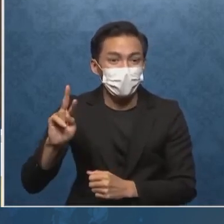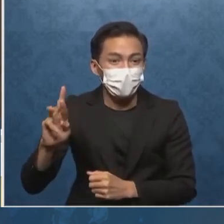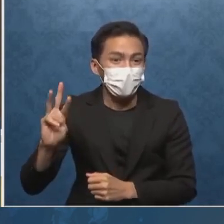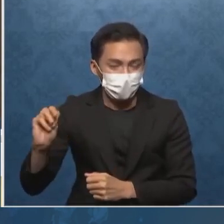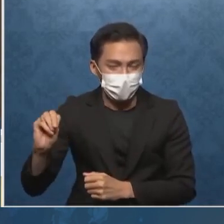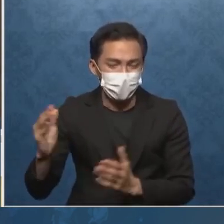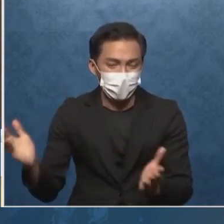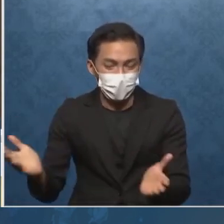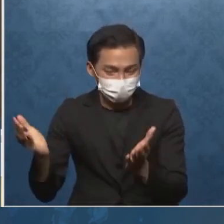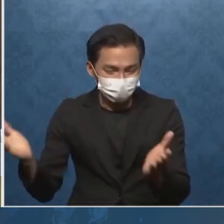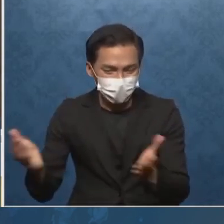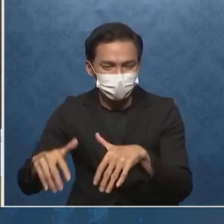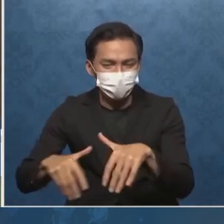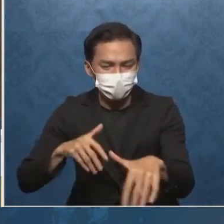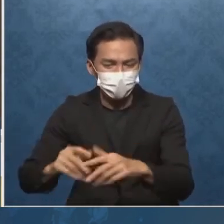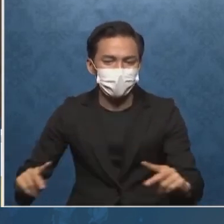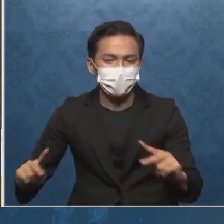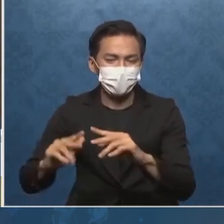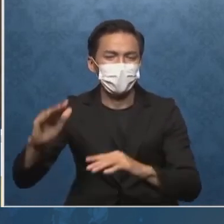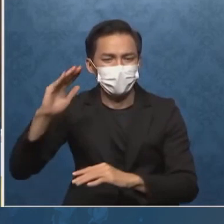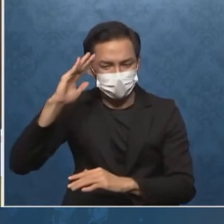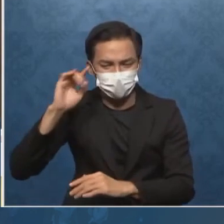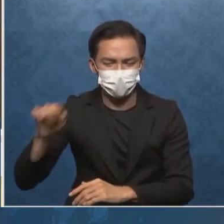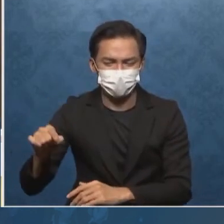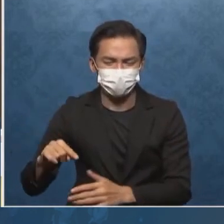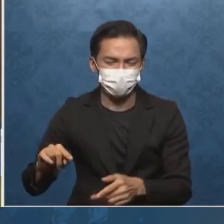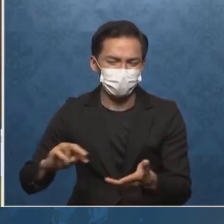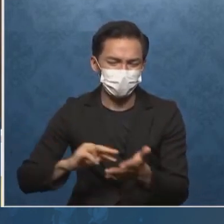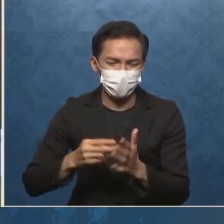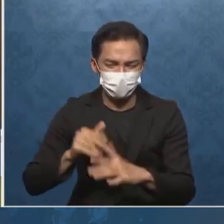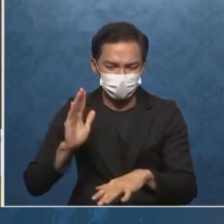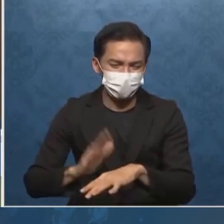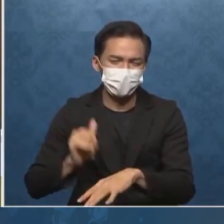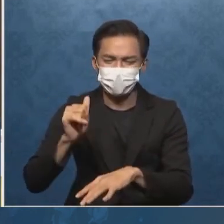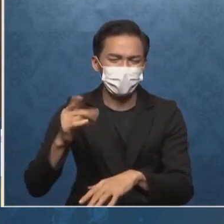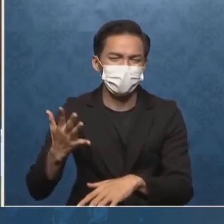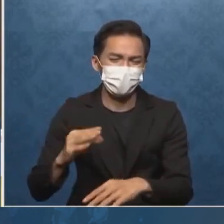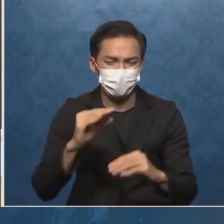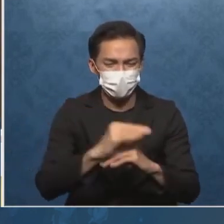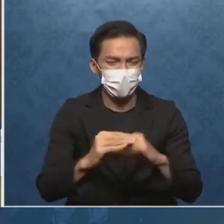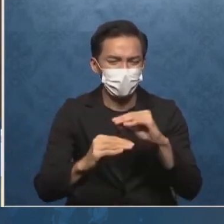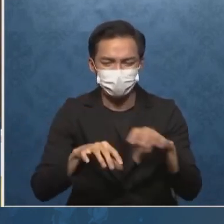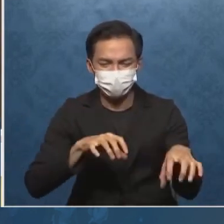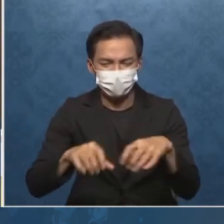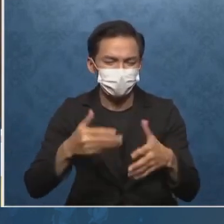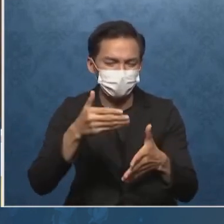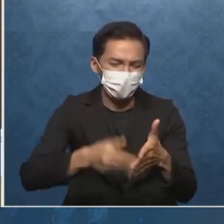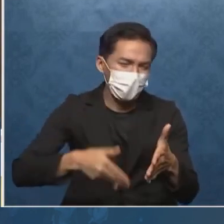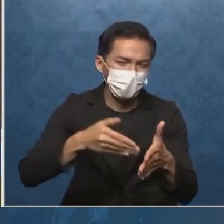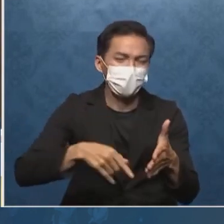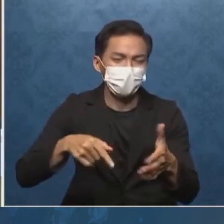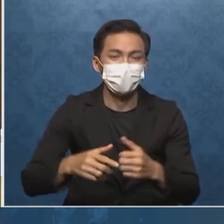มหาดไทยนะครับไม่มีความรู้ความสามารถเข้าใจในโครงการนี้พอนะครับดังนั้นนะครับ